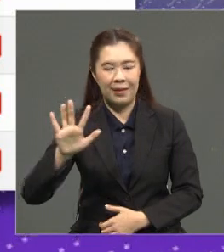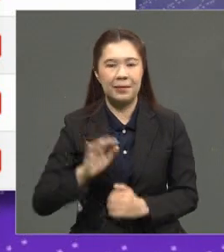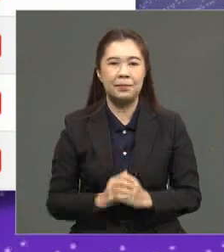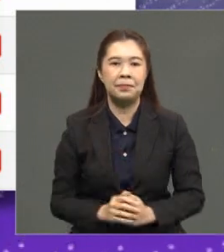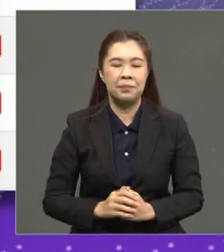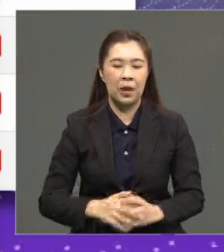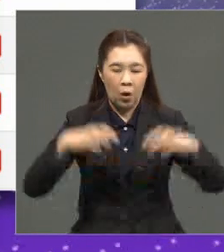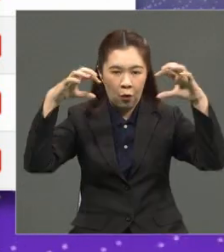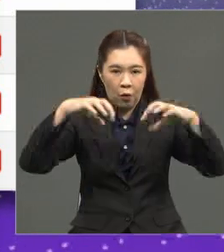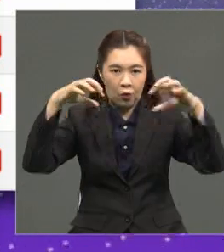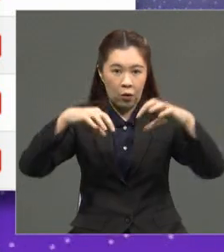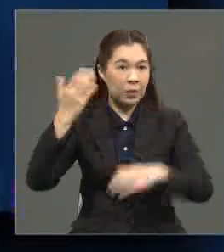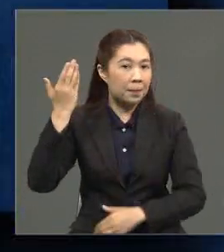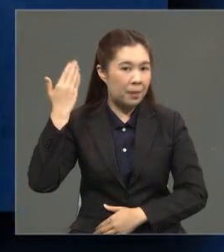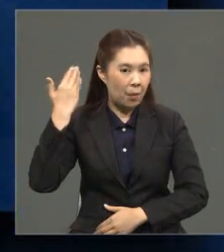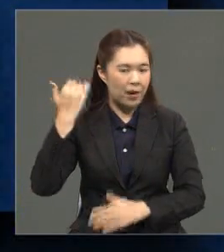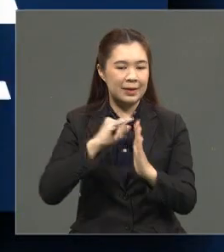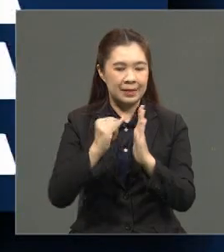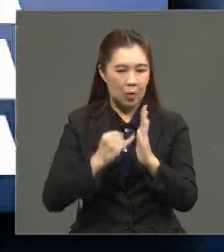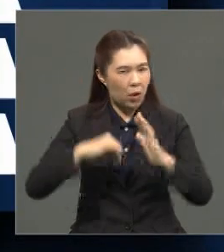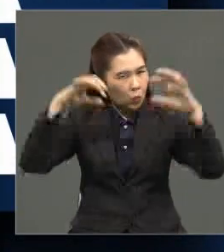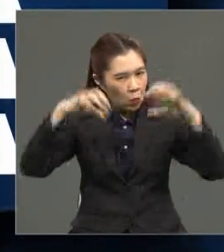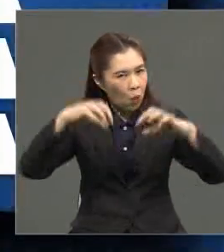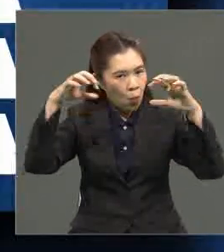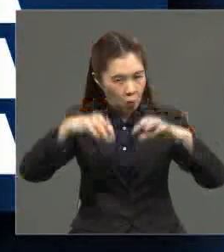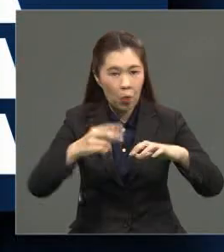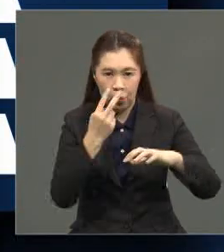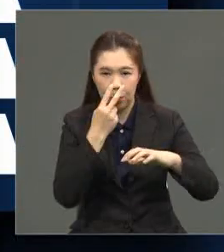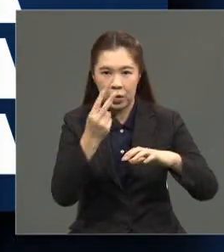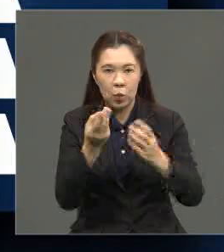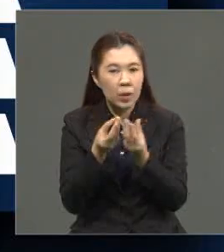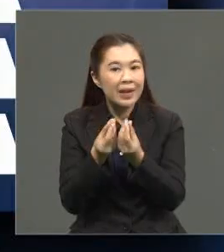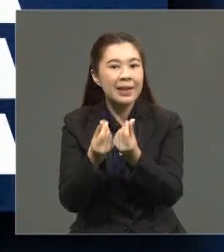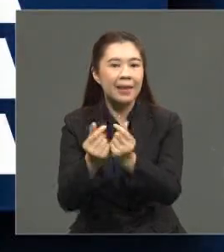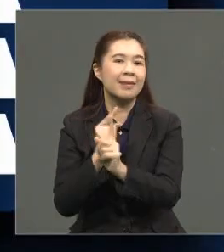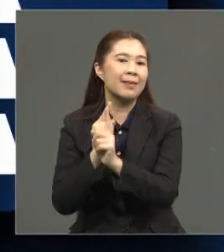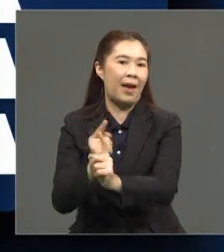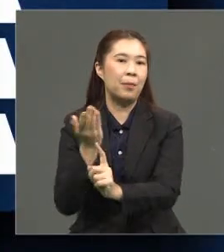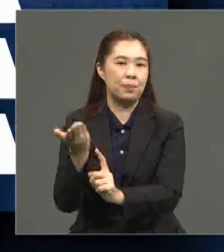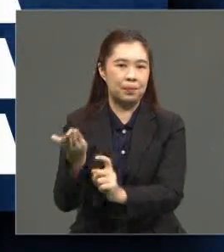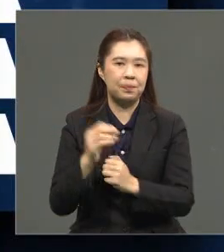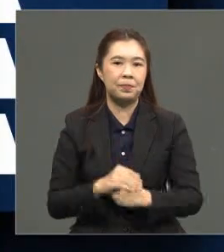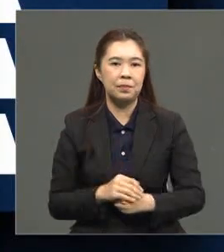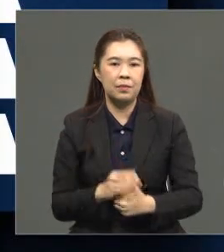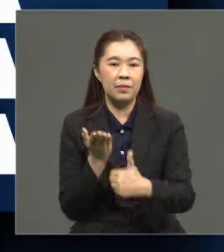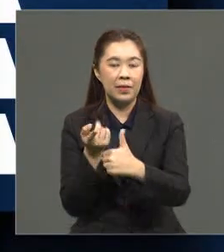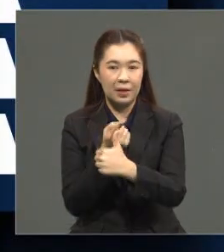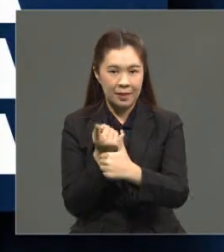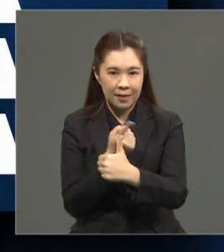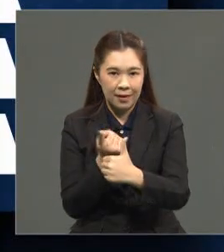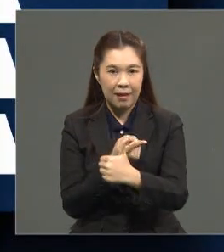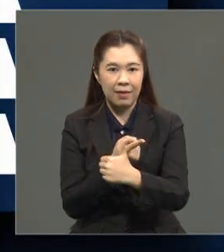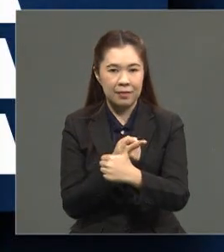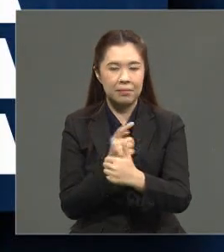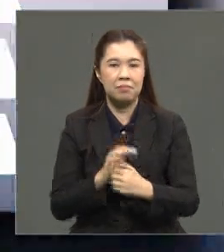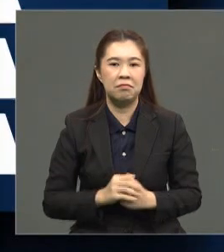ปริมาณฝนเมื่อวานนี้แต่ละจังหวัดที่มีการตกหนักถึงหนักมากคุณผู้ชมรายละเอียดอยู่ที่หน้าจอดูที่สถานีนราธิวาสจังหวัดนราธิวาส